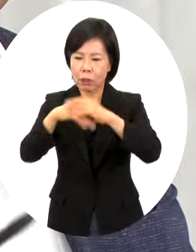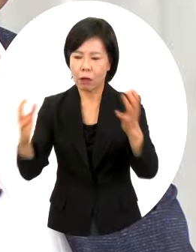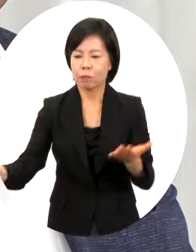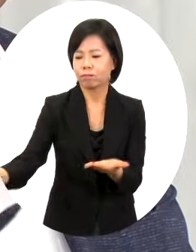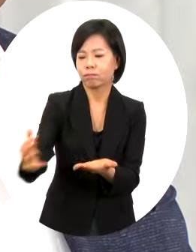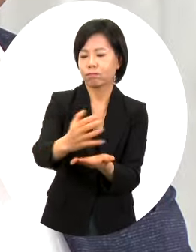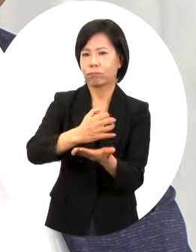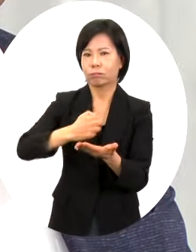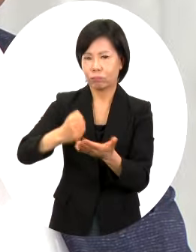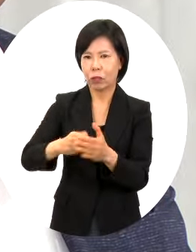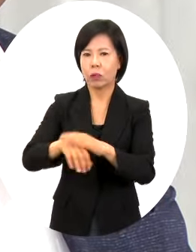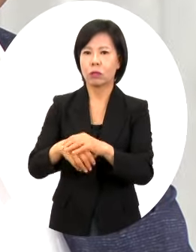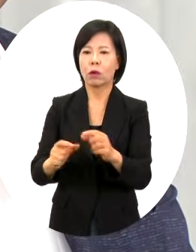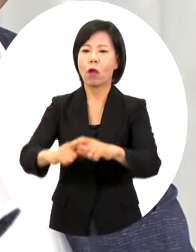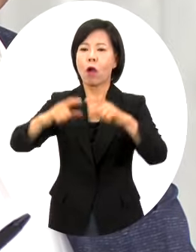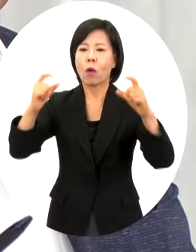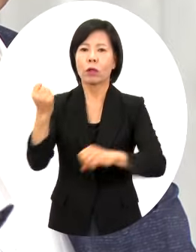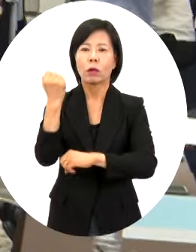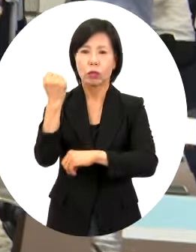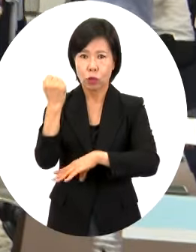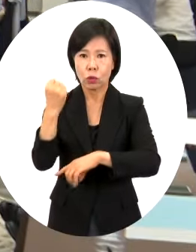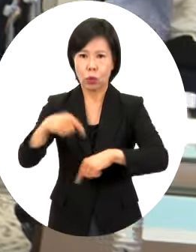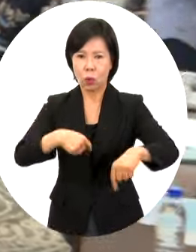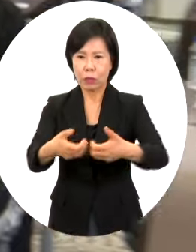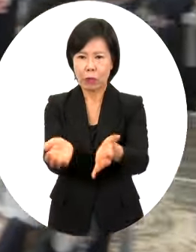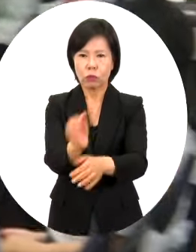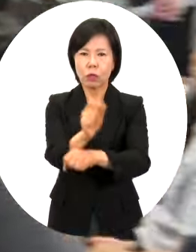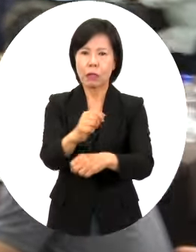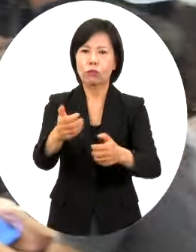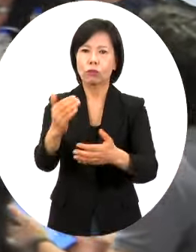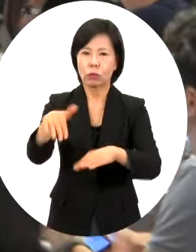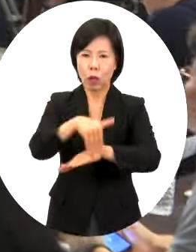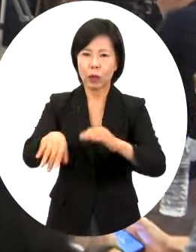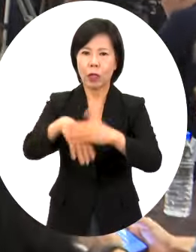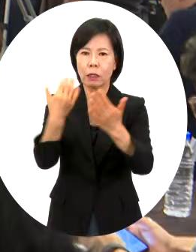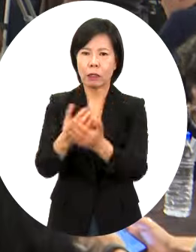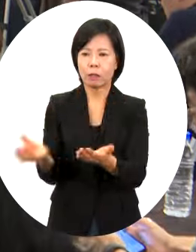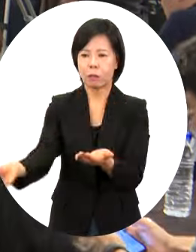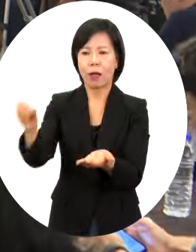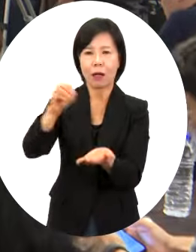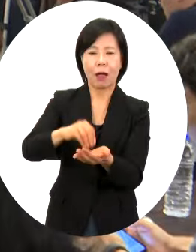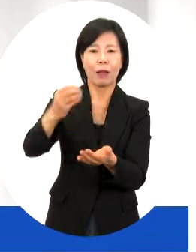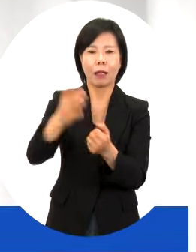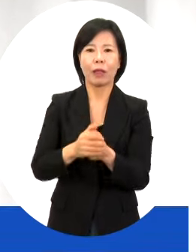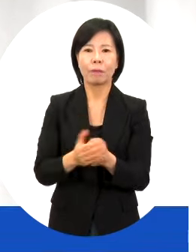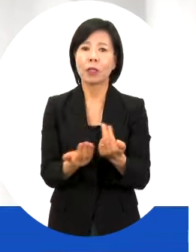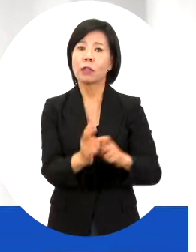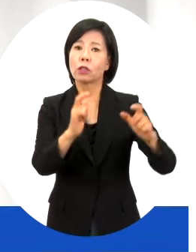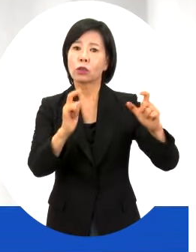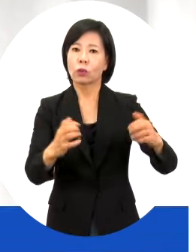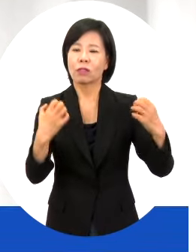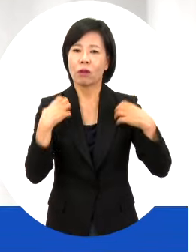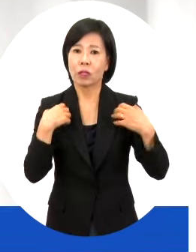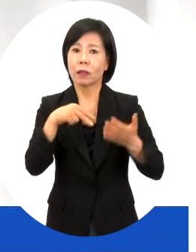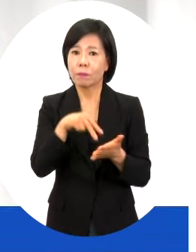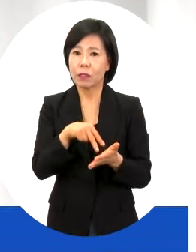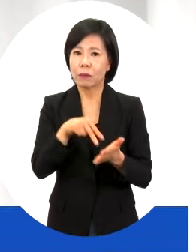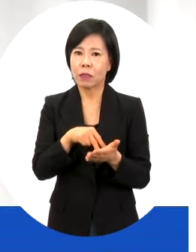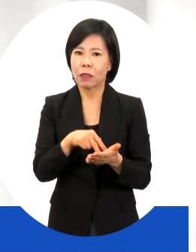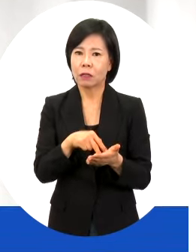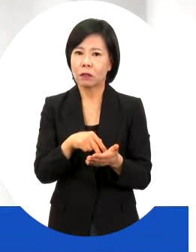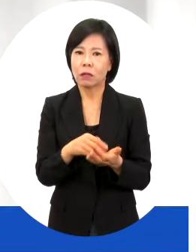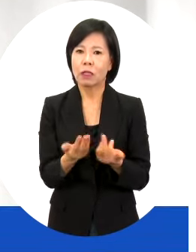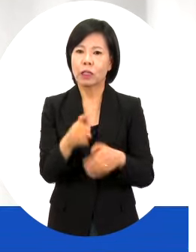의견을 제주특별법 정비를 통한 광역기초사무재정립 등의 정책에 반영할 계획입니다. 예,